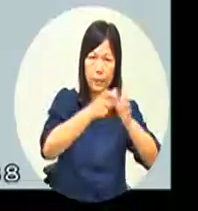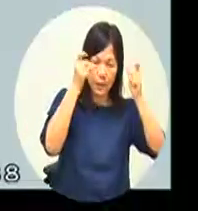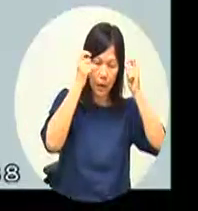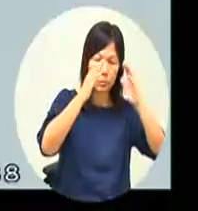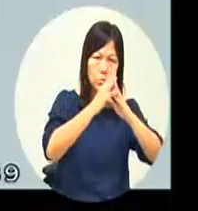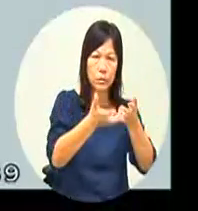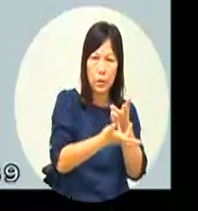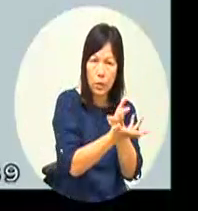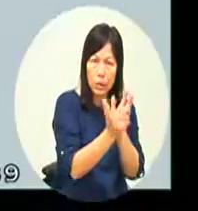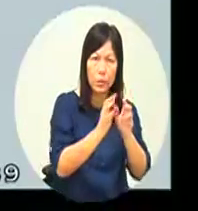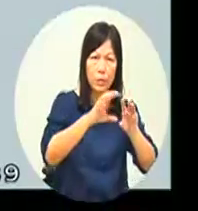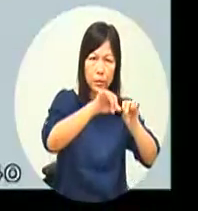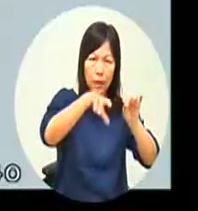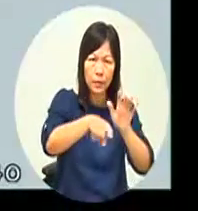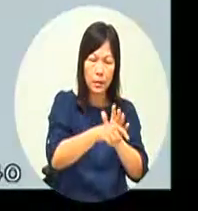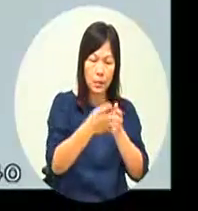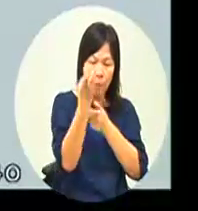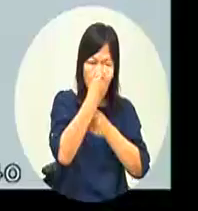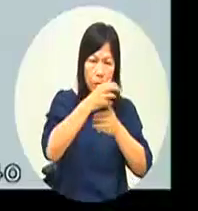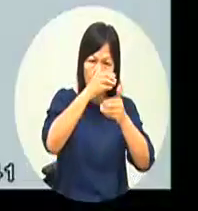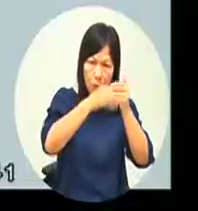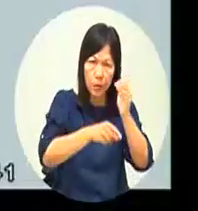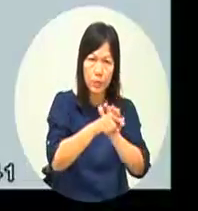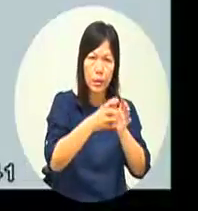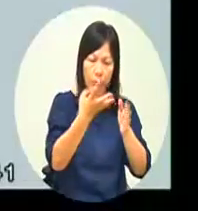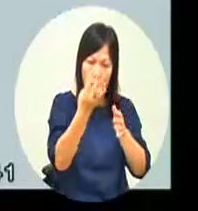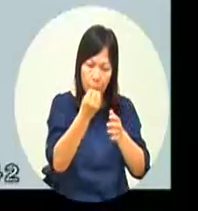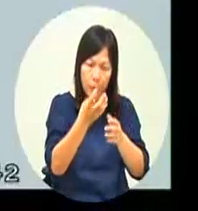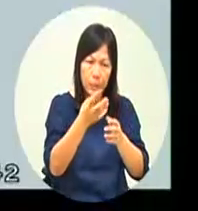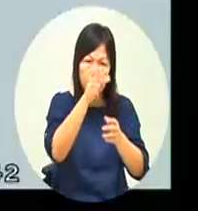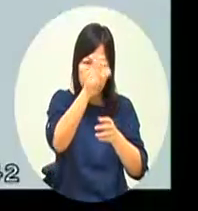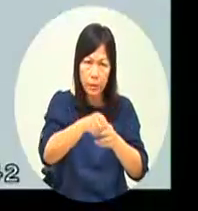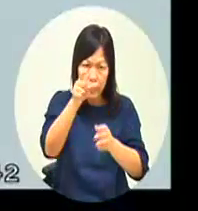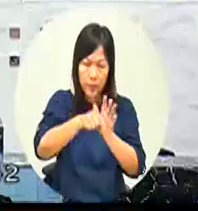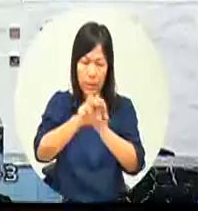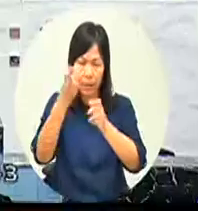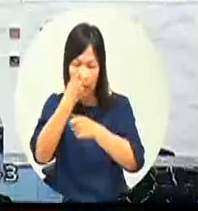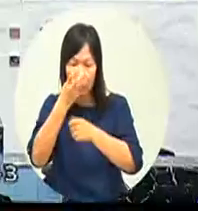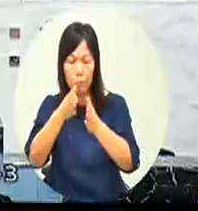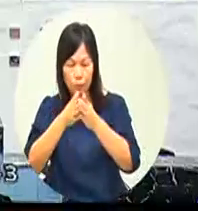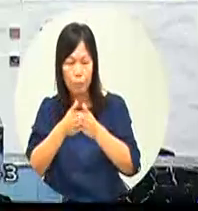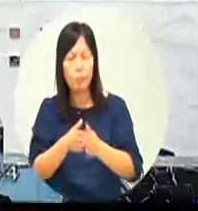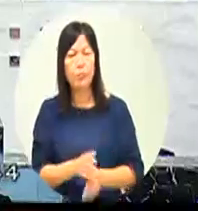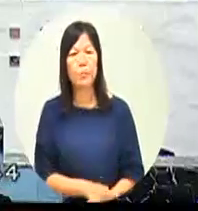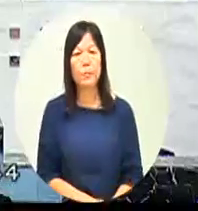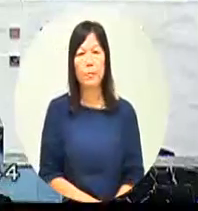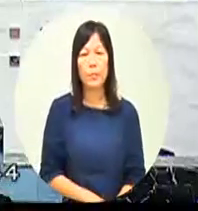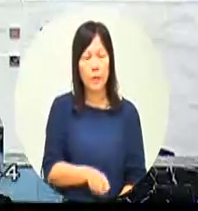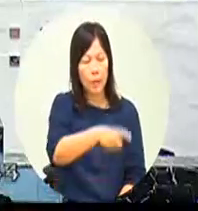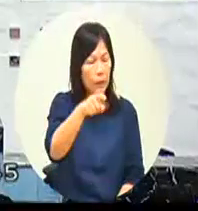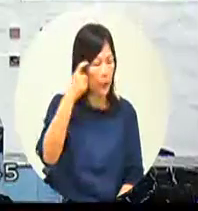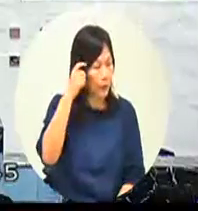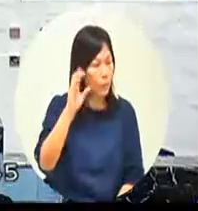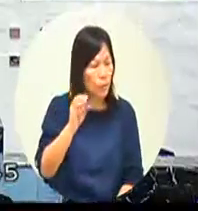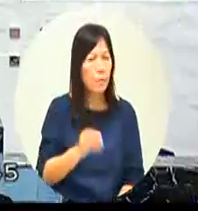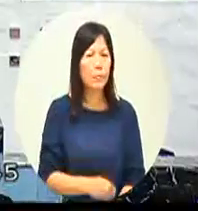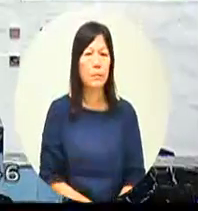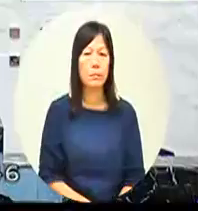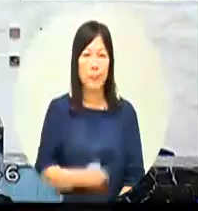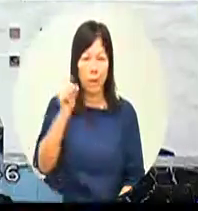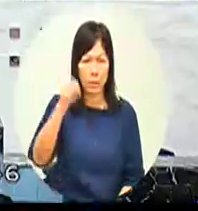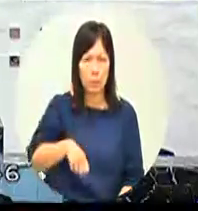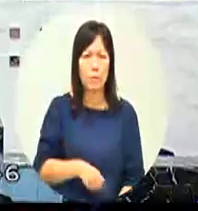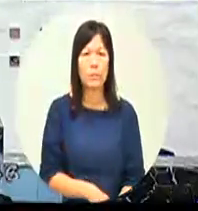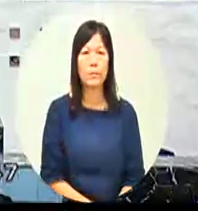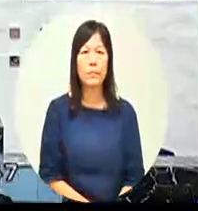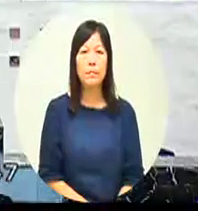雄市艺文场地使用管理规则部分条文，请备查，请讨论。 各位同仁有没有意见？准予备